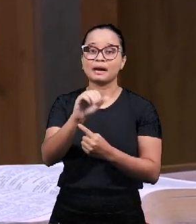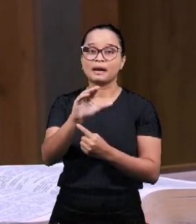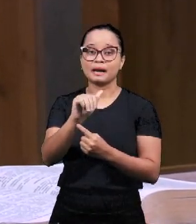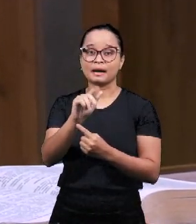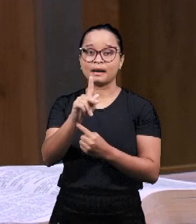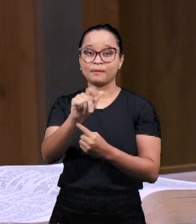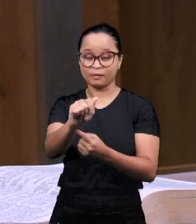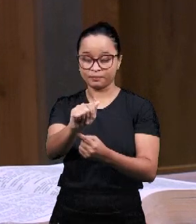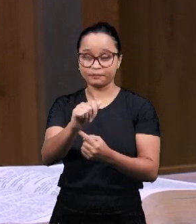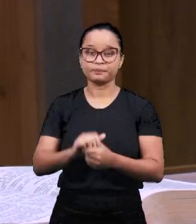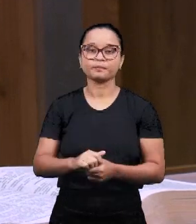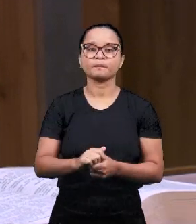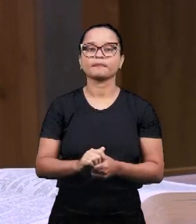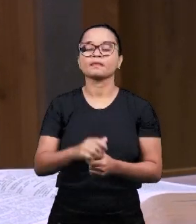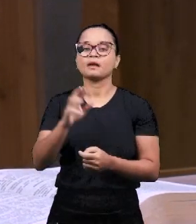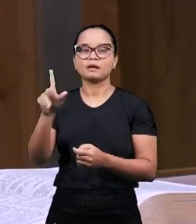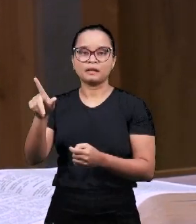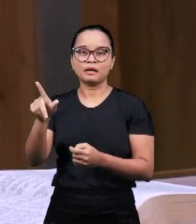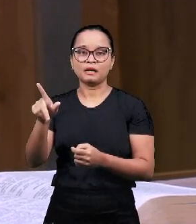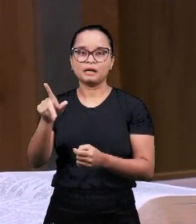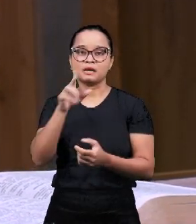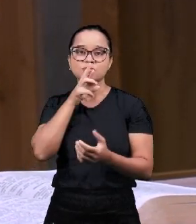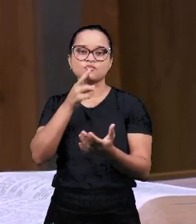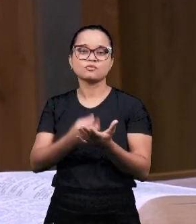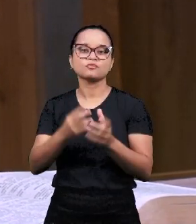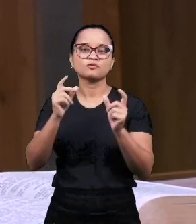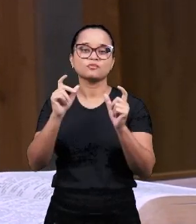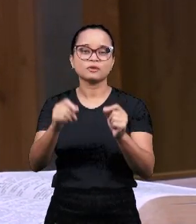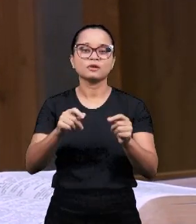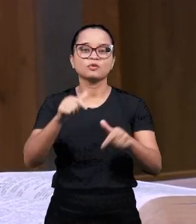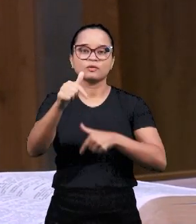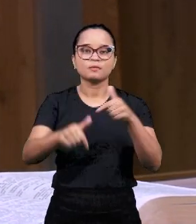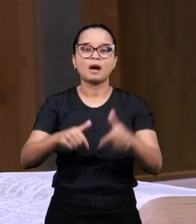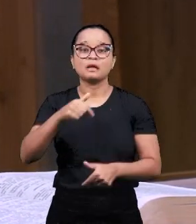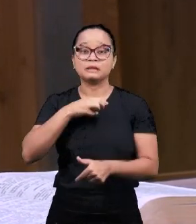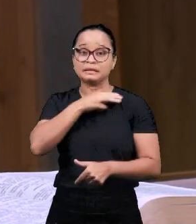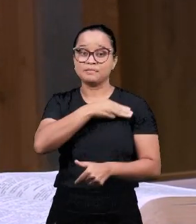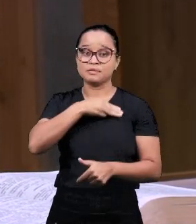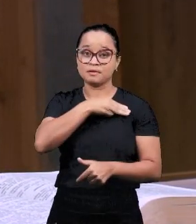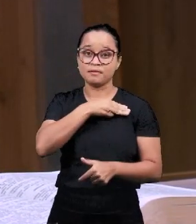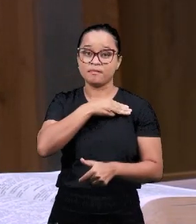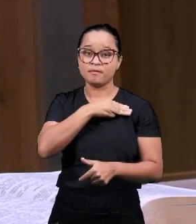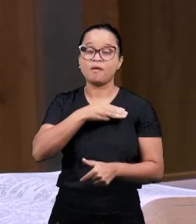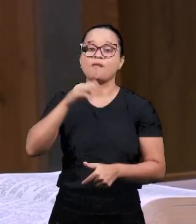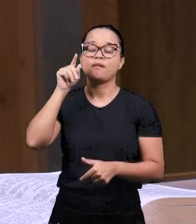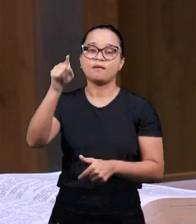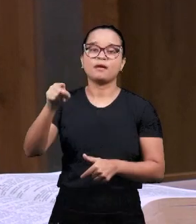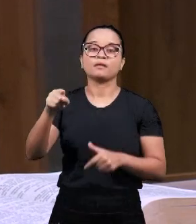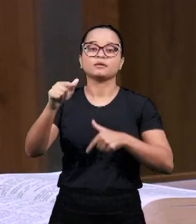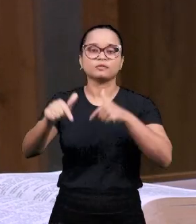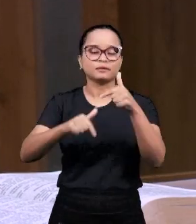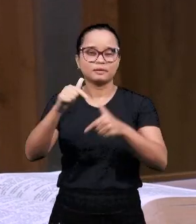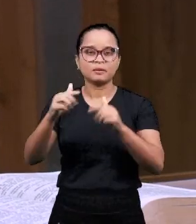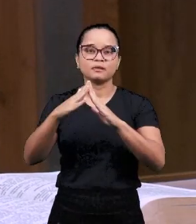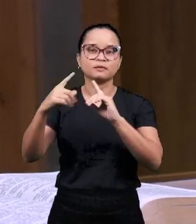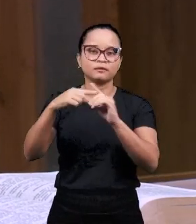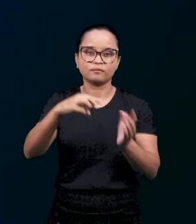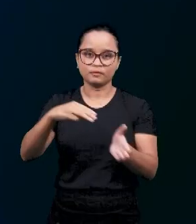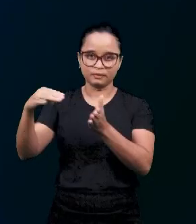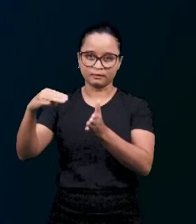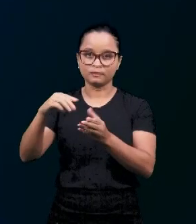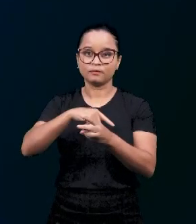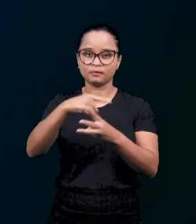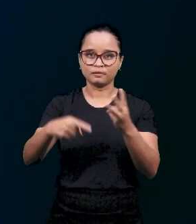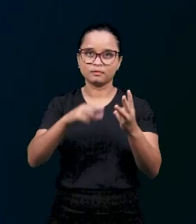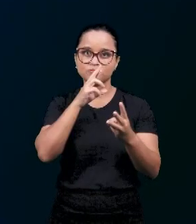dans la ville de Macapá, résultat des travaux des missions en Amazonie fait par l'église chrétienne Maranatha. Nous allons entendre ces trois